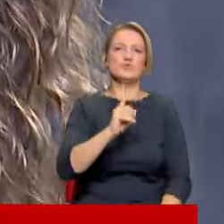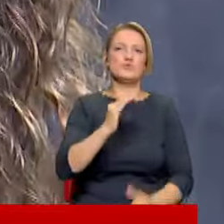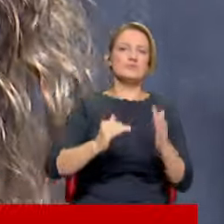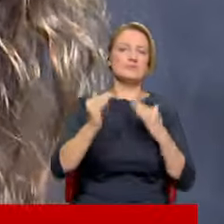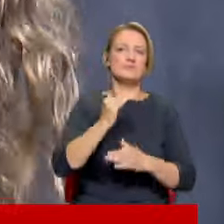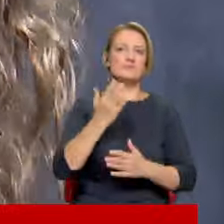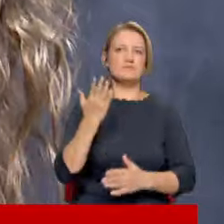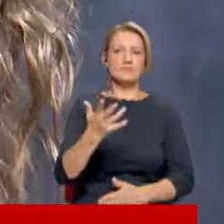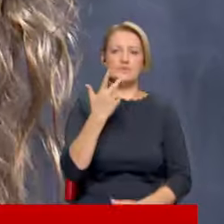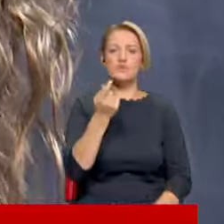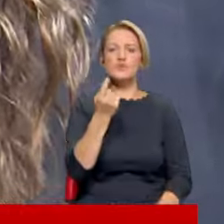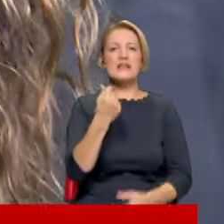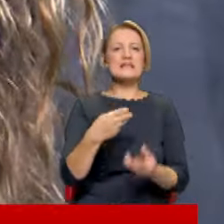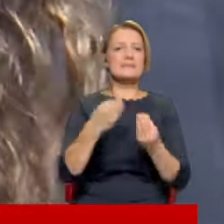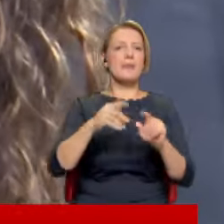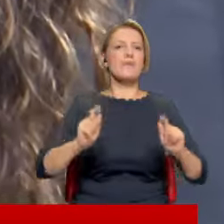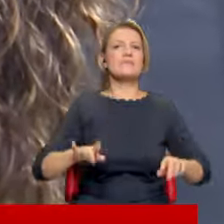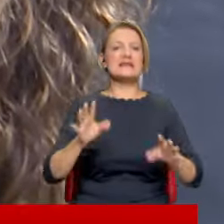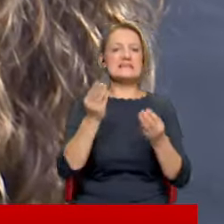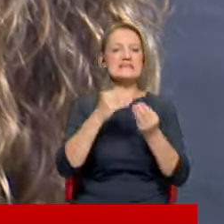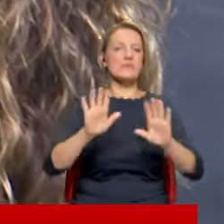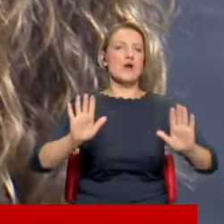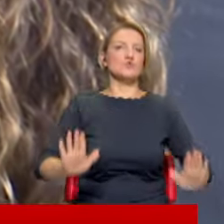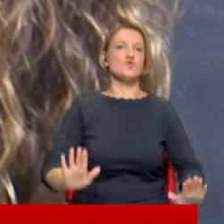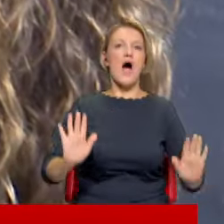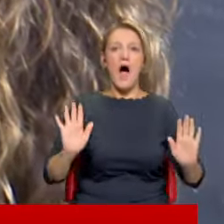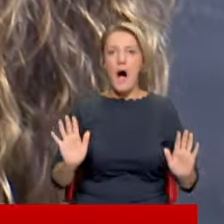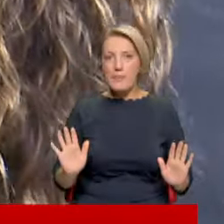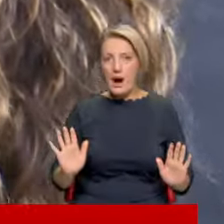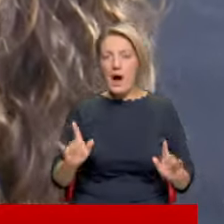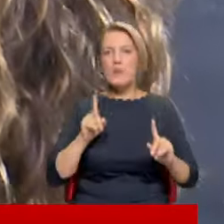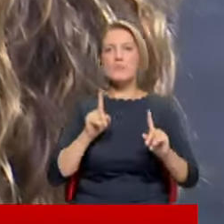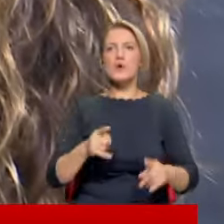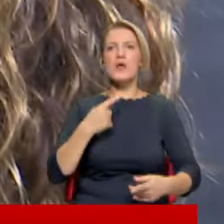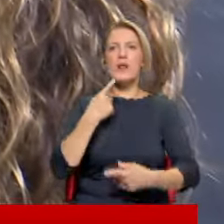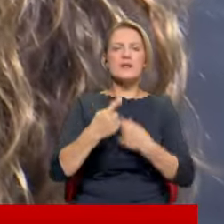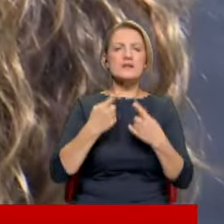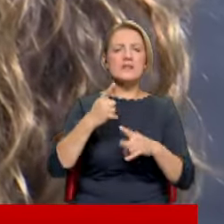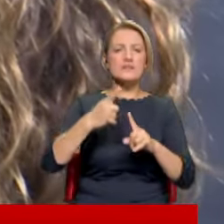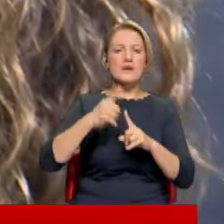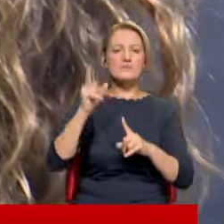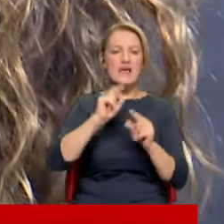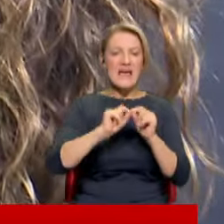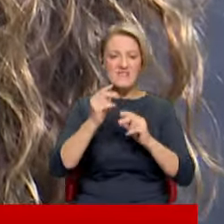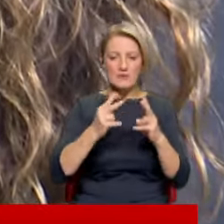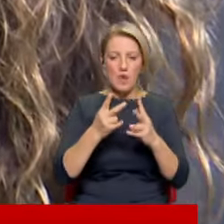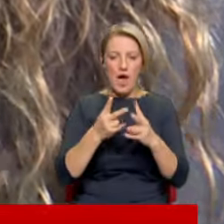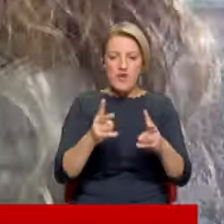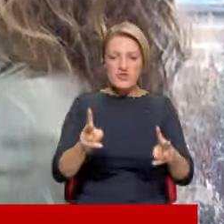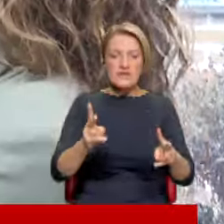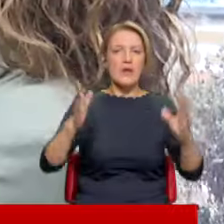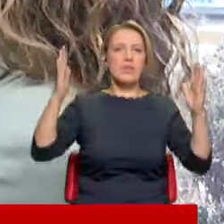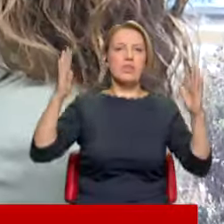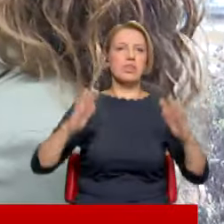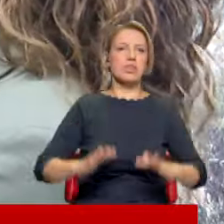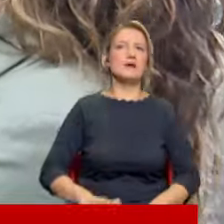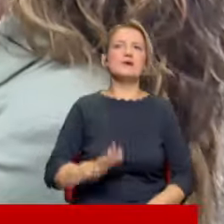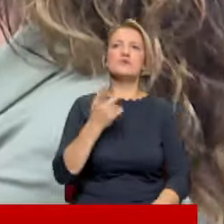temel iddia buydu ücretlere zam yapmayacağız zamlar duracak Fakat bu iddia Temmuz enflasyonunun açıklanmasıyla beraber çöktü